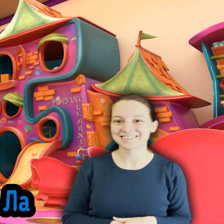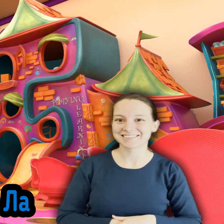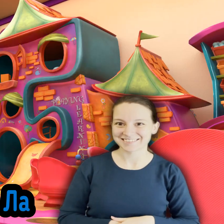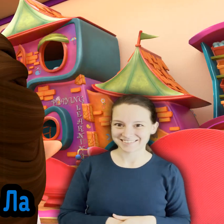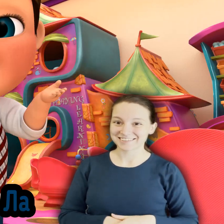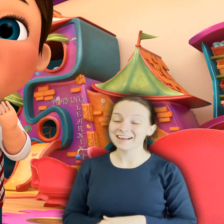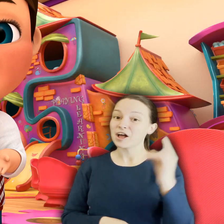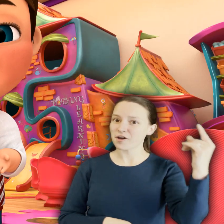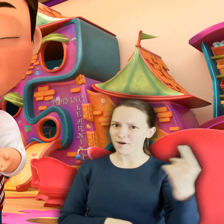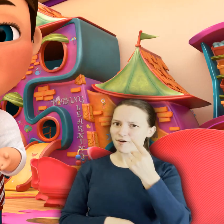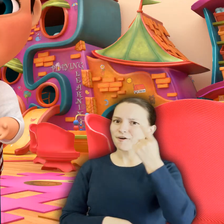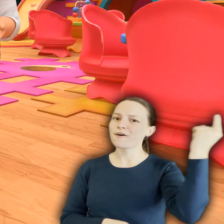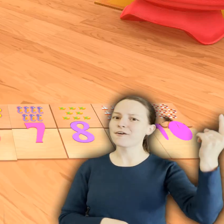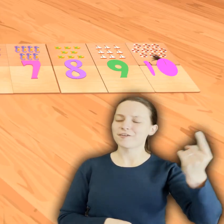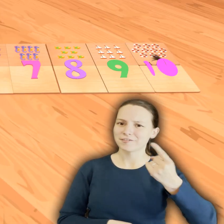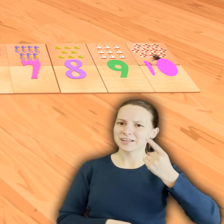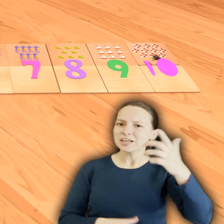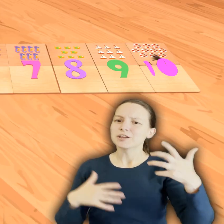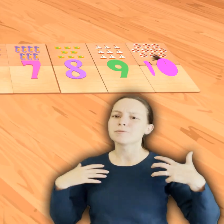Ла-ла-ла-ла-ла-ла-ла-ла. Трудности